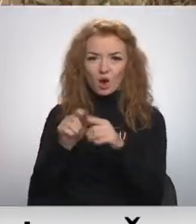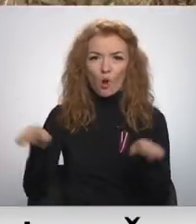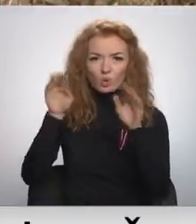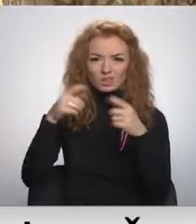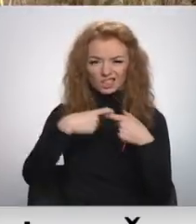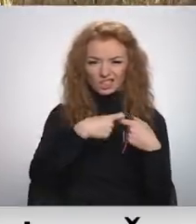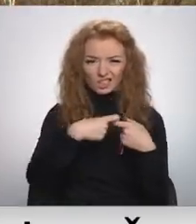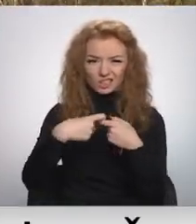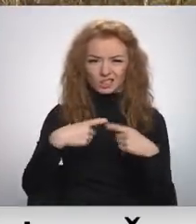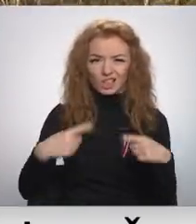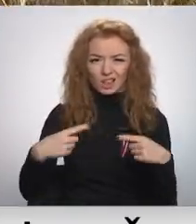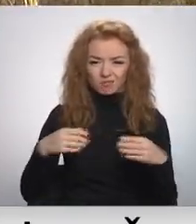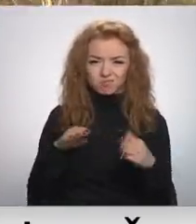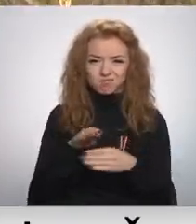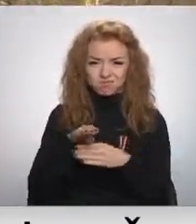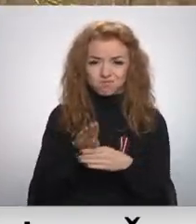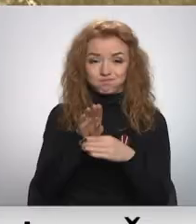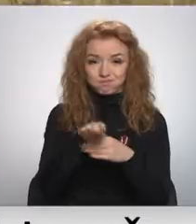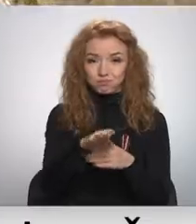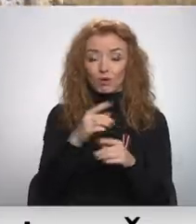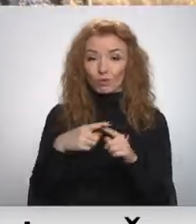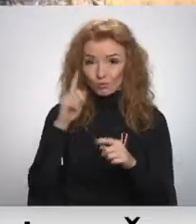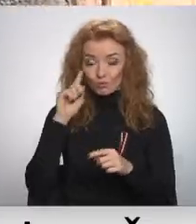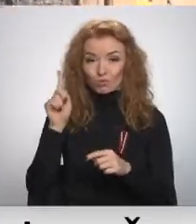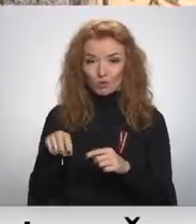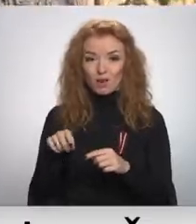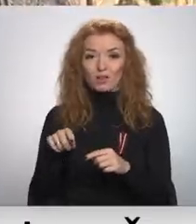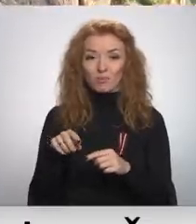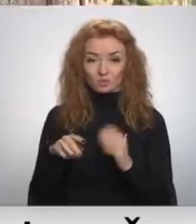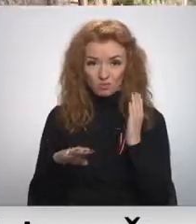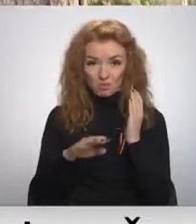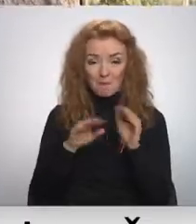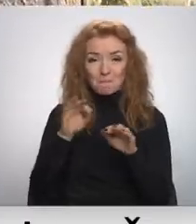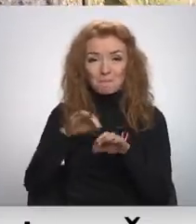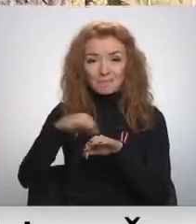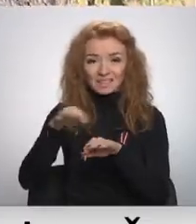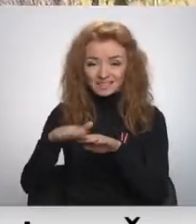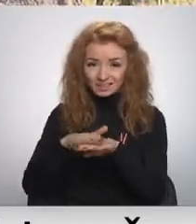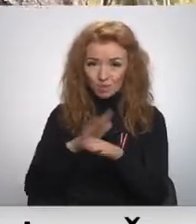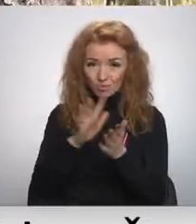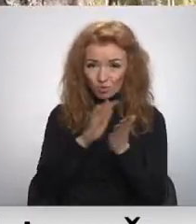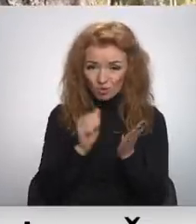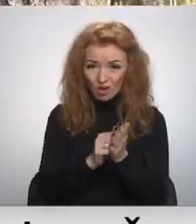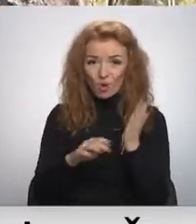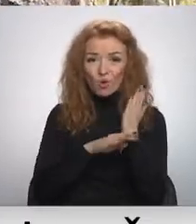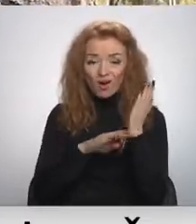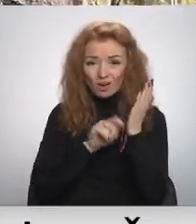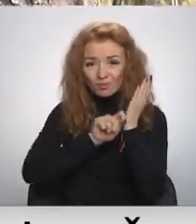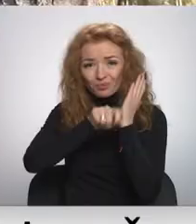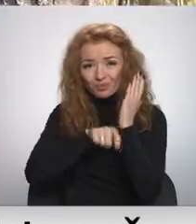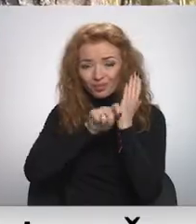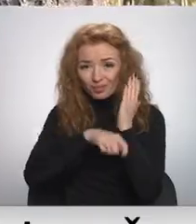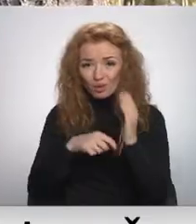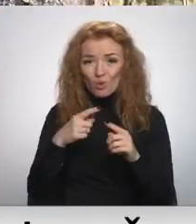un vēl kaut kur, un šeit ir trosē likta. Protams, ka mizē ir bojota, ir sokuši stacēt kūkos arī sveki,